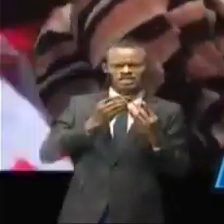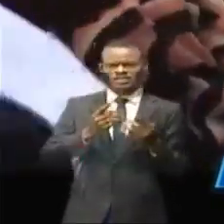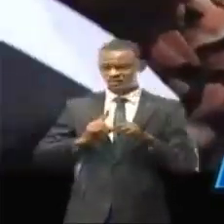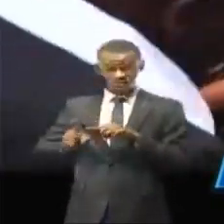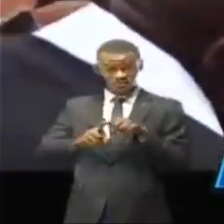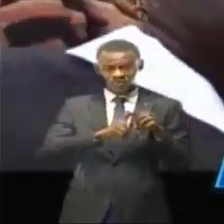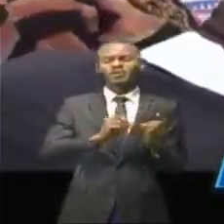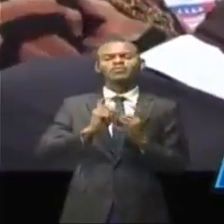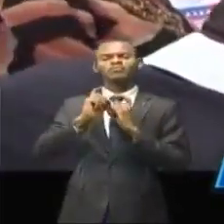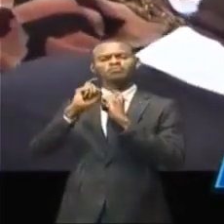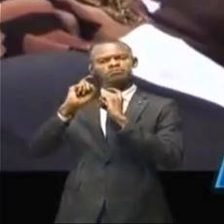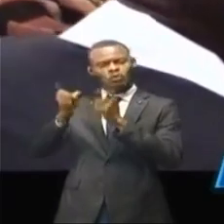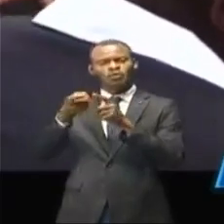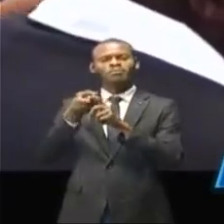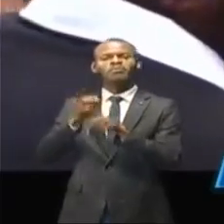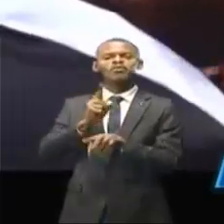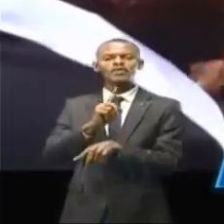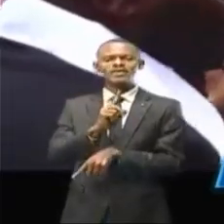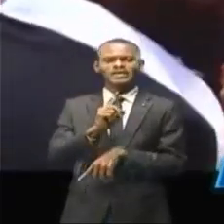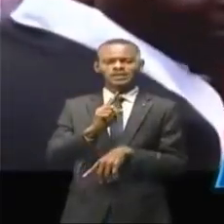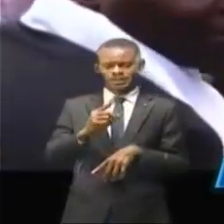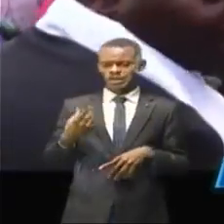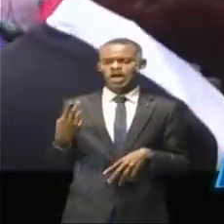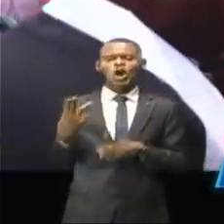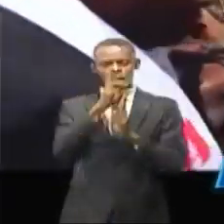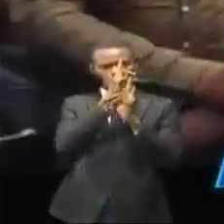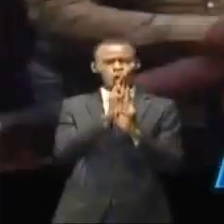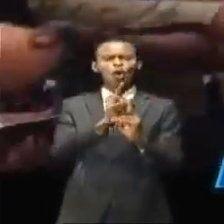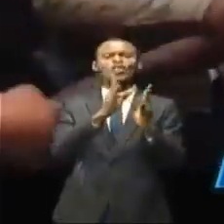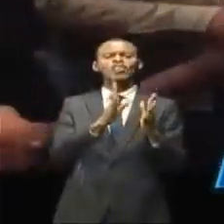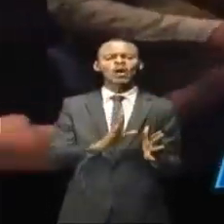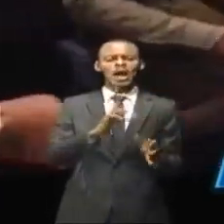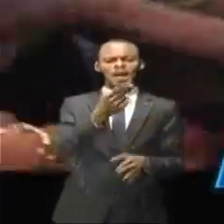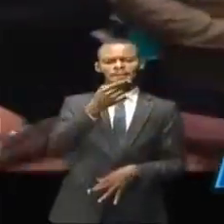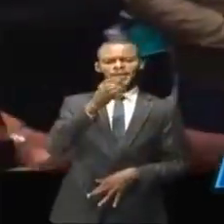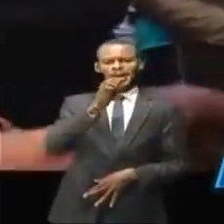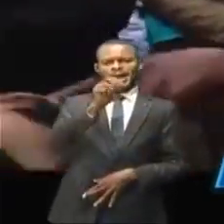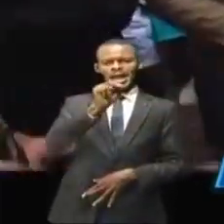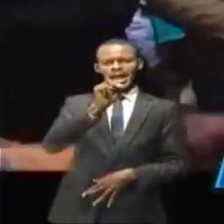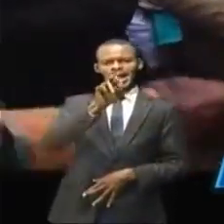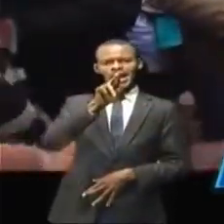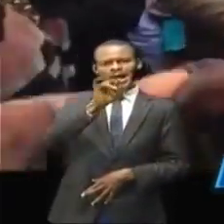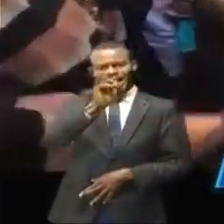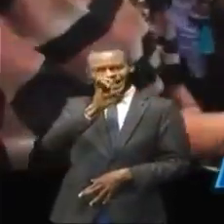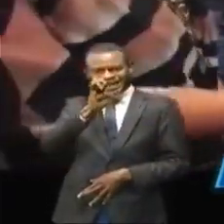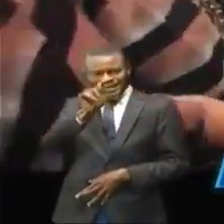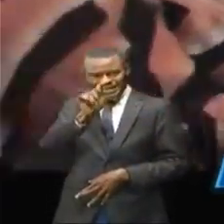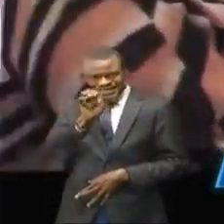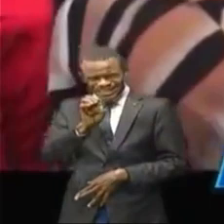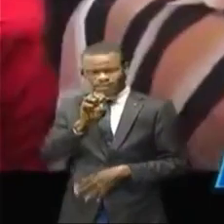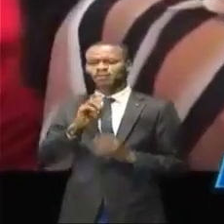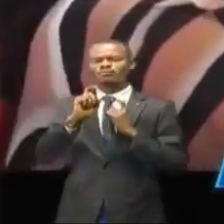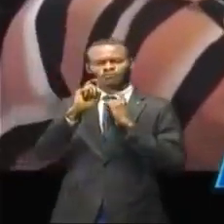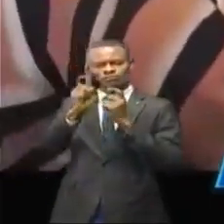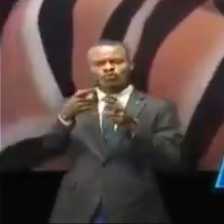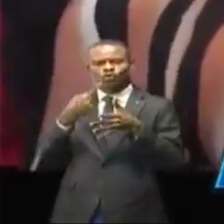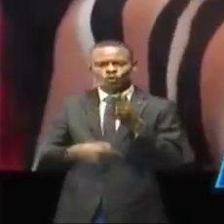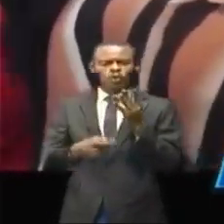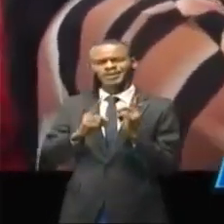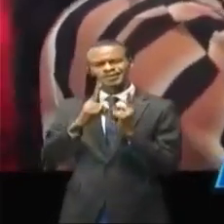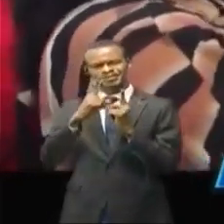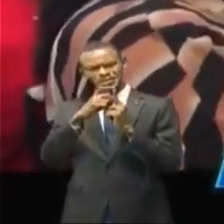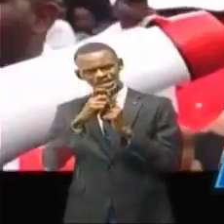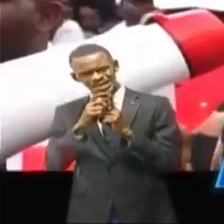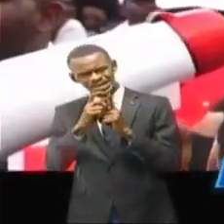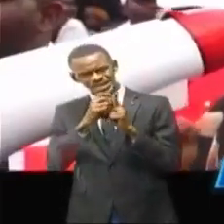Henriette Wamua Taminia, élue de la circonscription de la ville province de Kinshasa. L'assistance était constituée entre autres du riz, de l'huile végétale, du savon pour ne